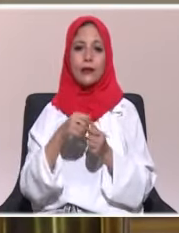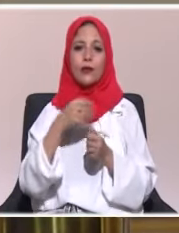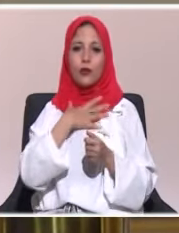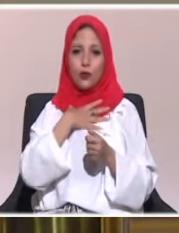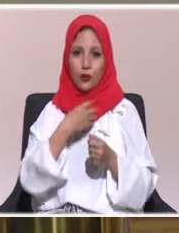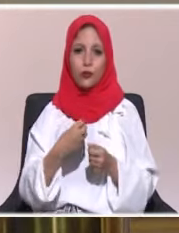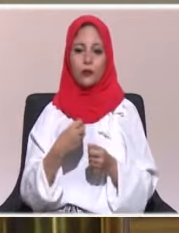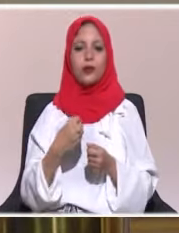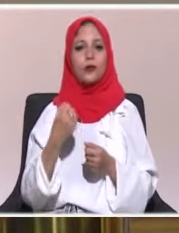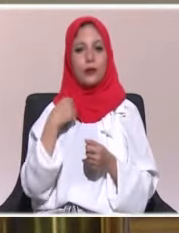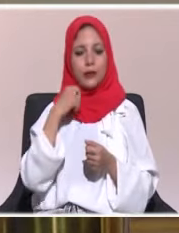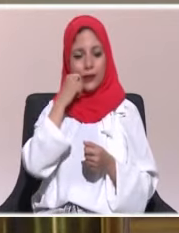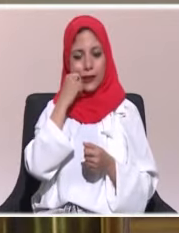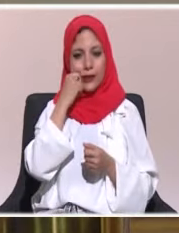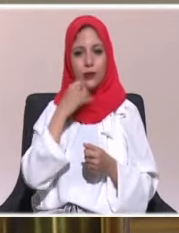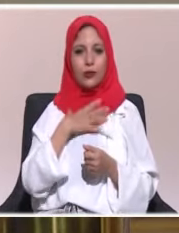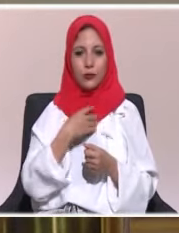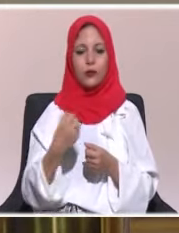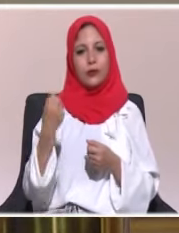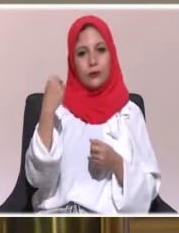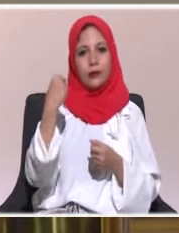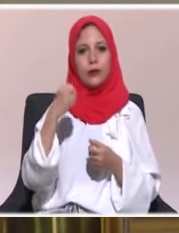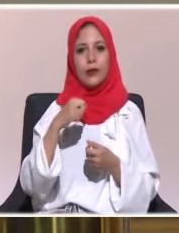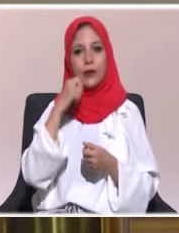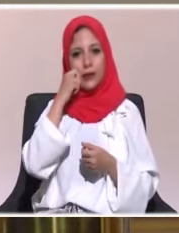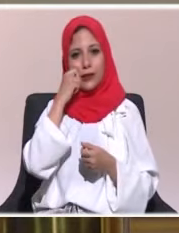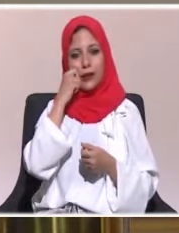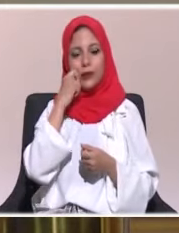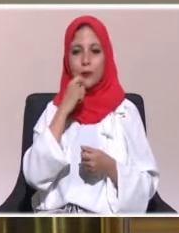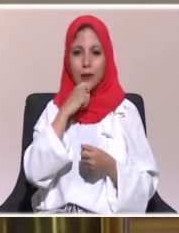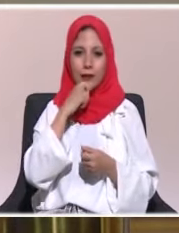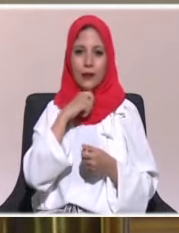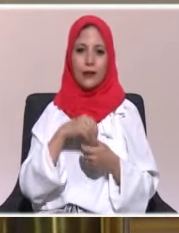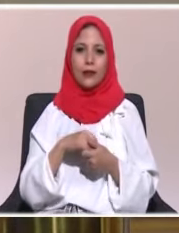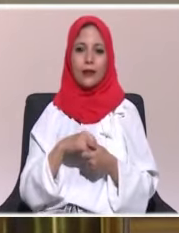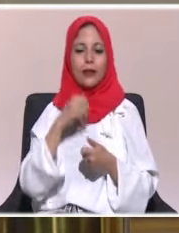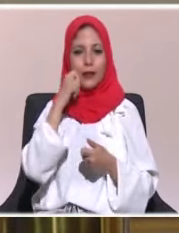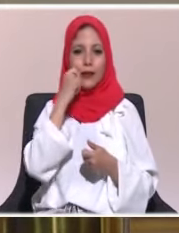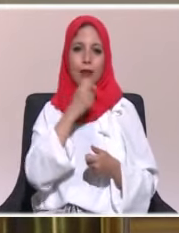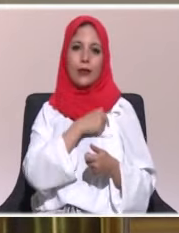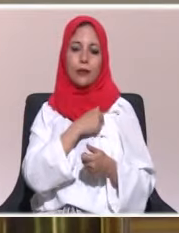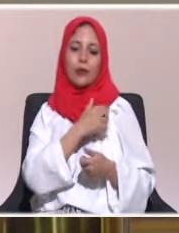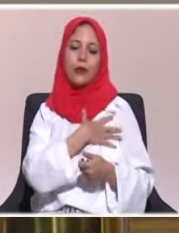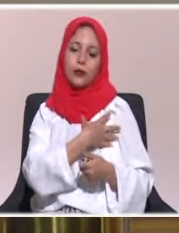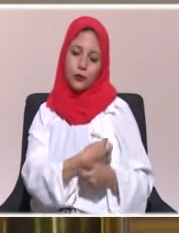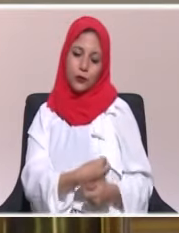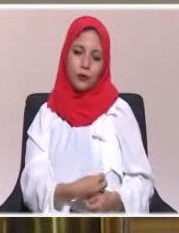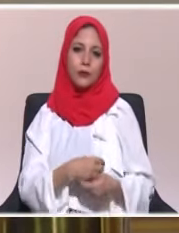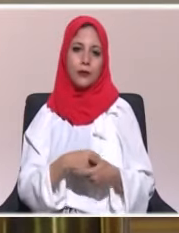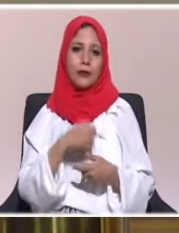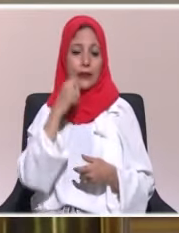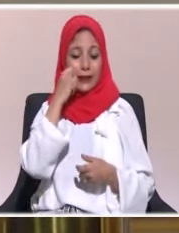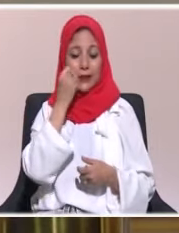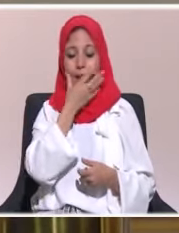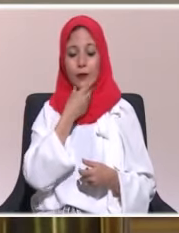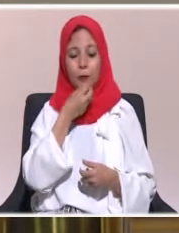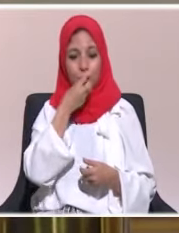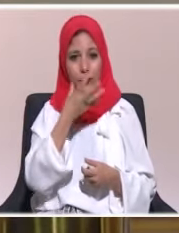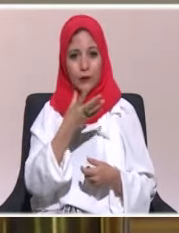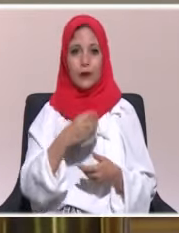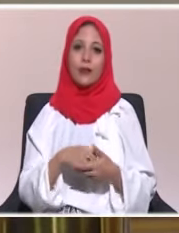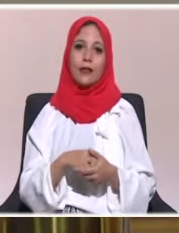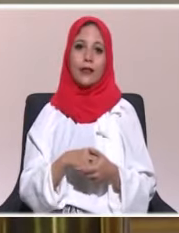كلهم شهامة ومروءة، الناس البسيطة اللي قلوبهم عمرانة بالخير، الناس الحلوة